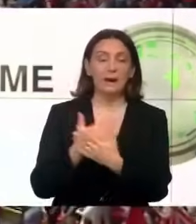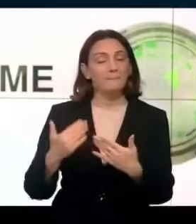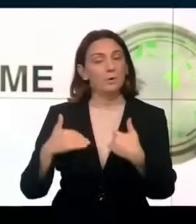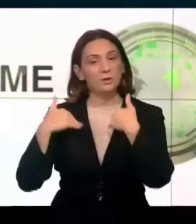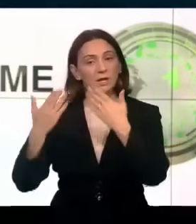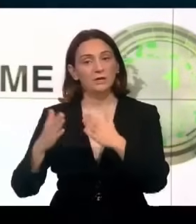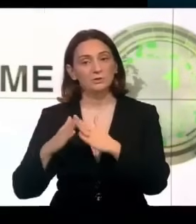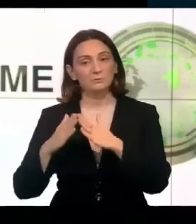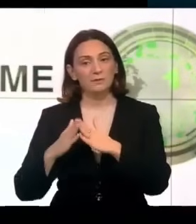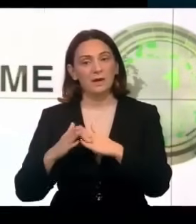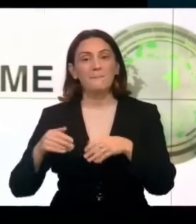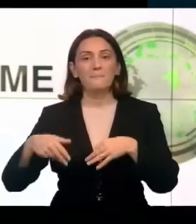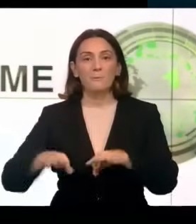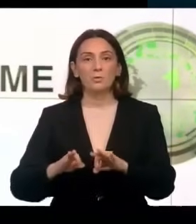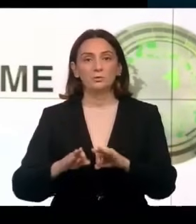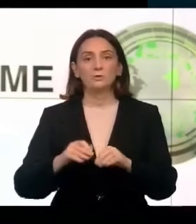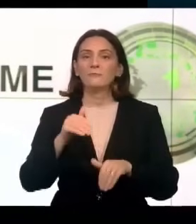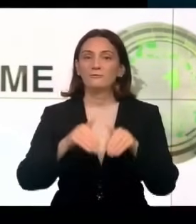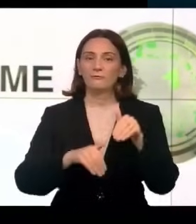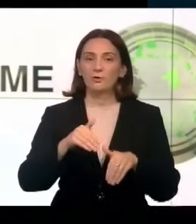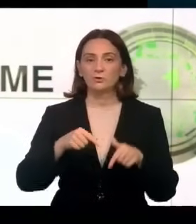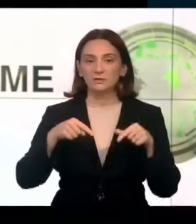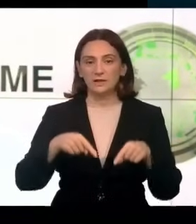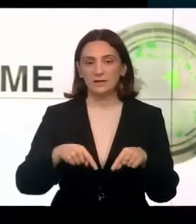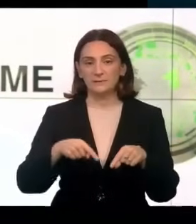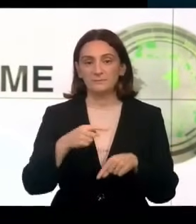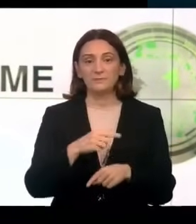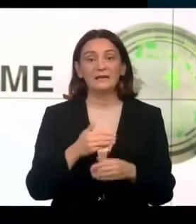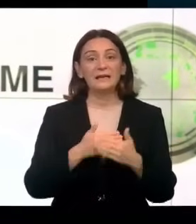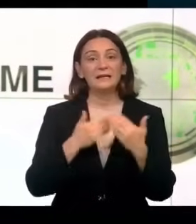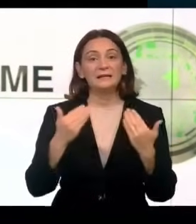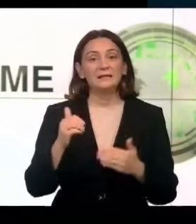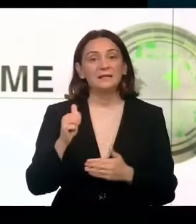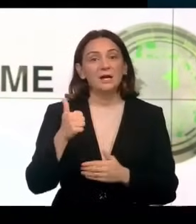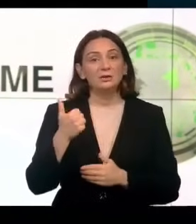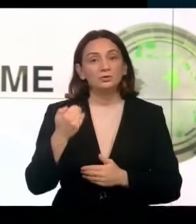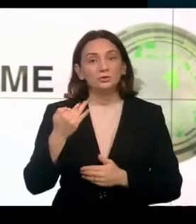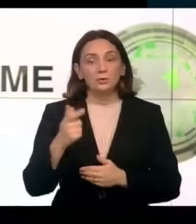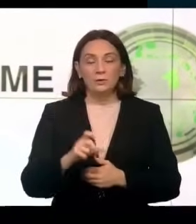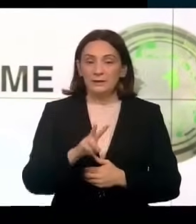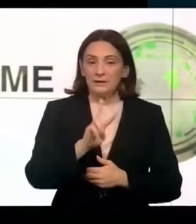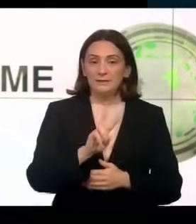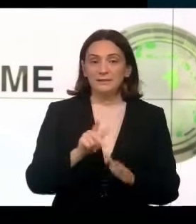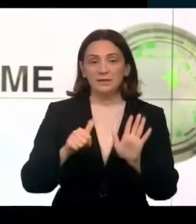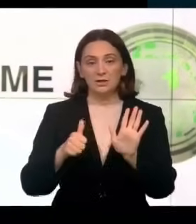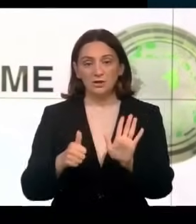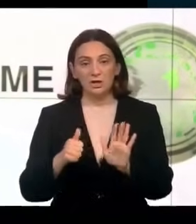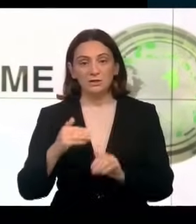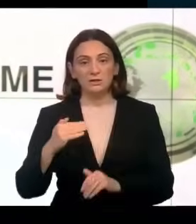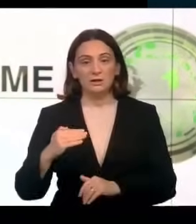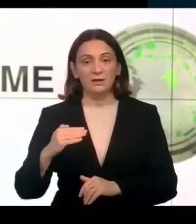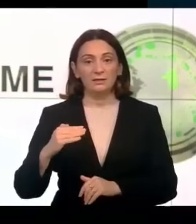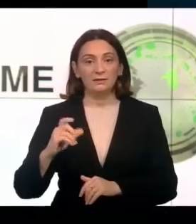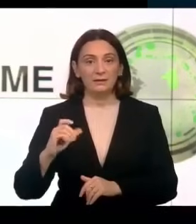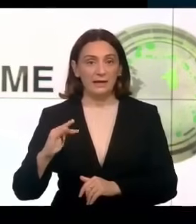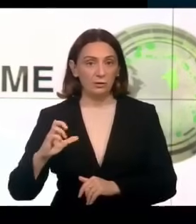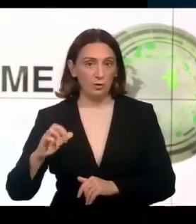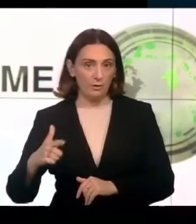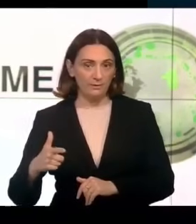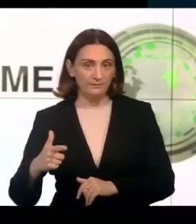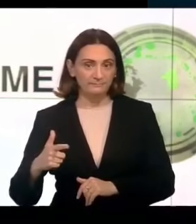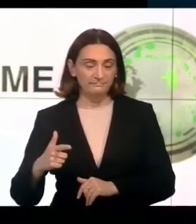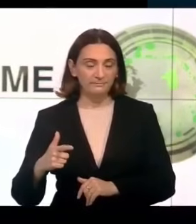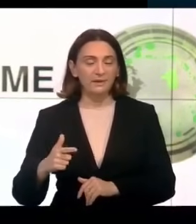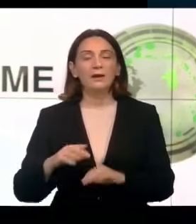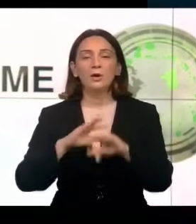2025-s. Të shtunën më 26 tetor në të parin takim pas vendosjes të drejtës së çdo shqiptari jashtë Shqipërisë për të zgjedhur